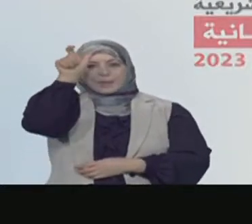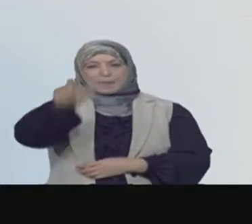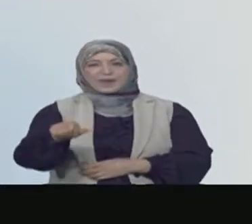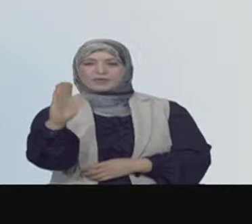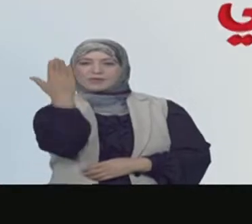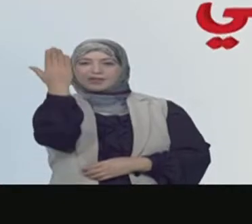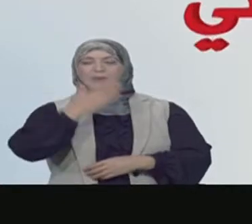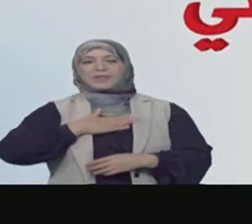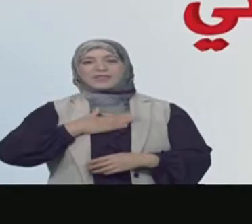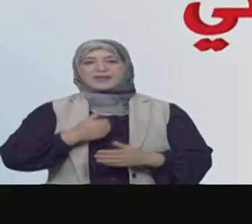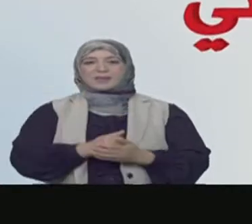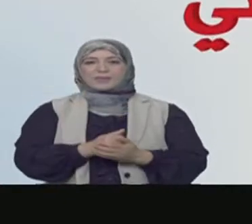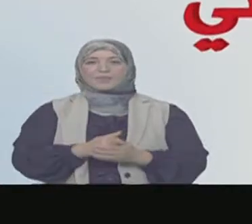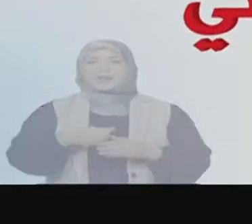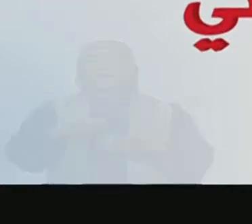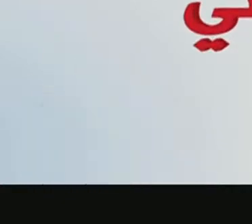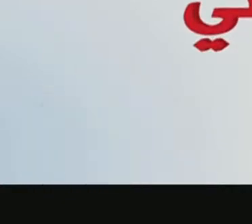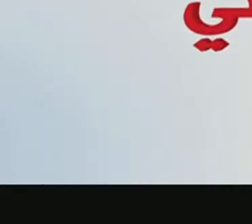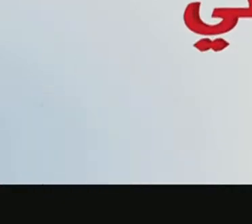الثانيه